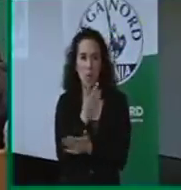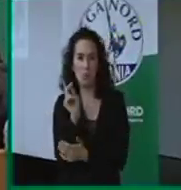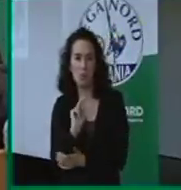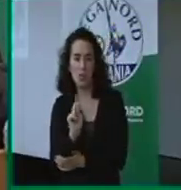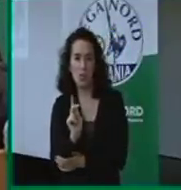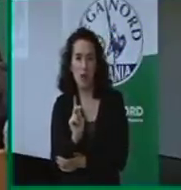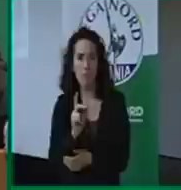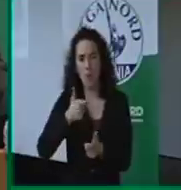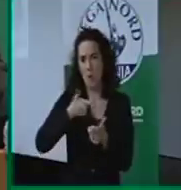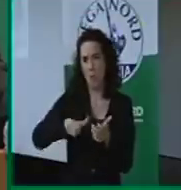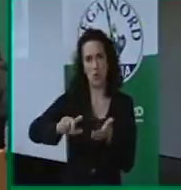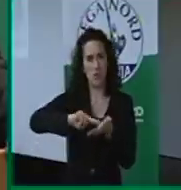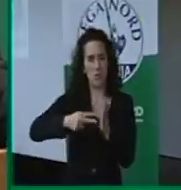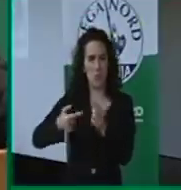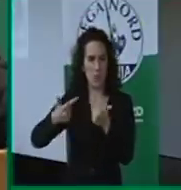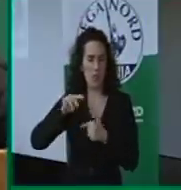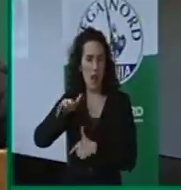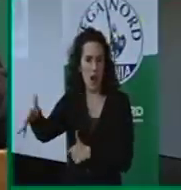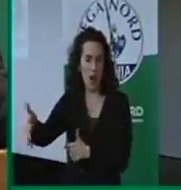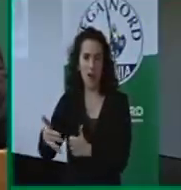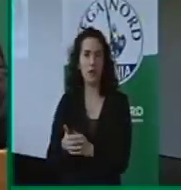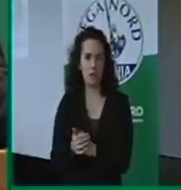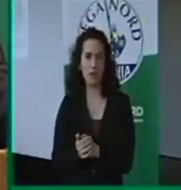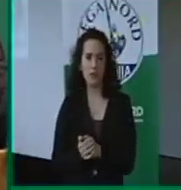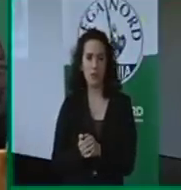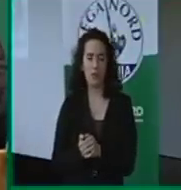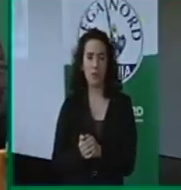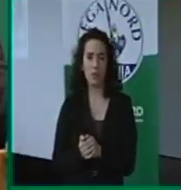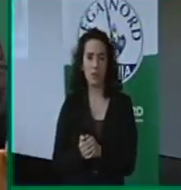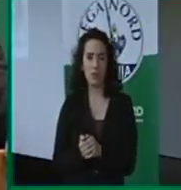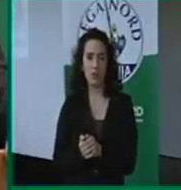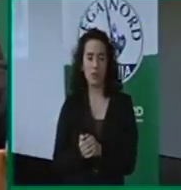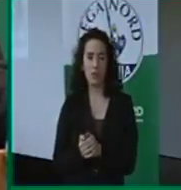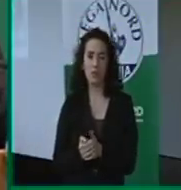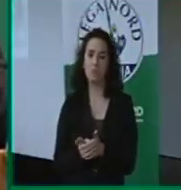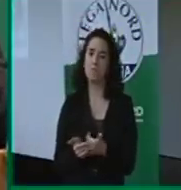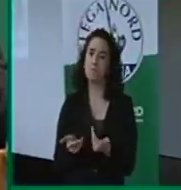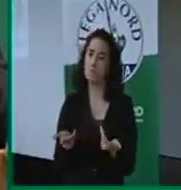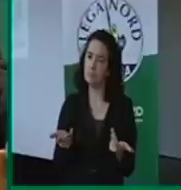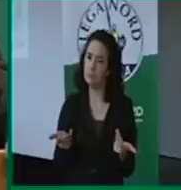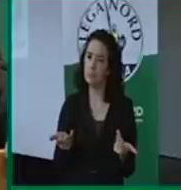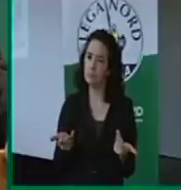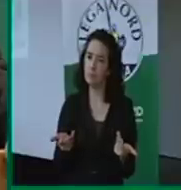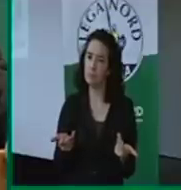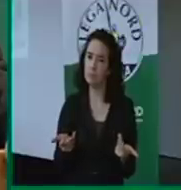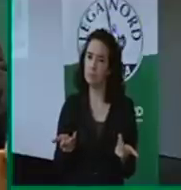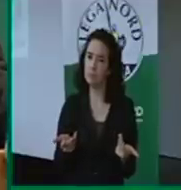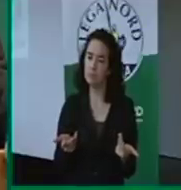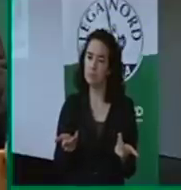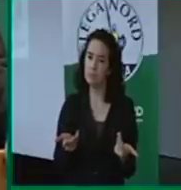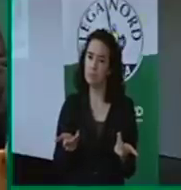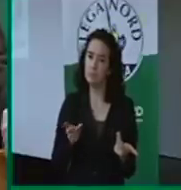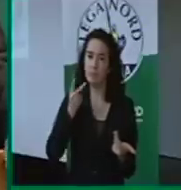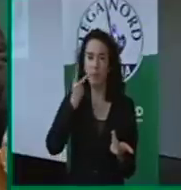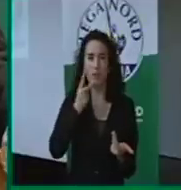Saranno saranno tutto una serie di cose che magari effettivamente sono nocive E perché invece capita che